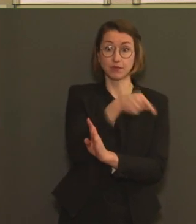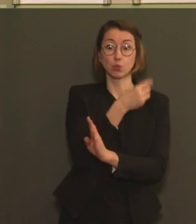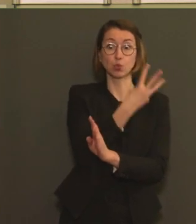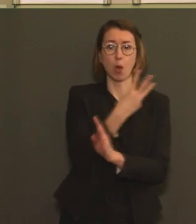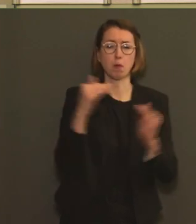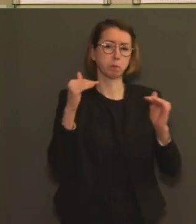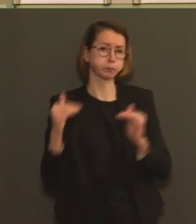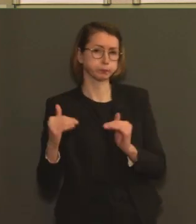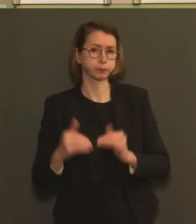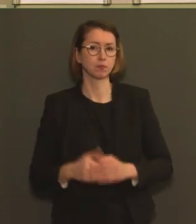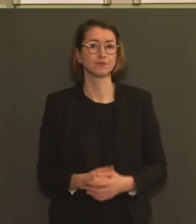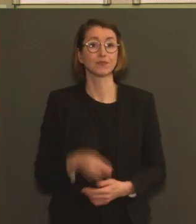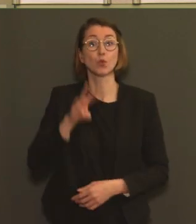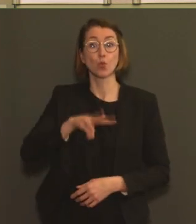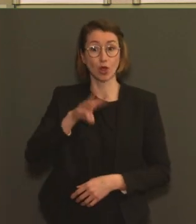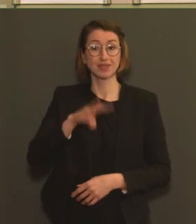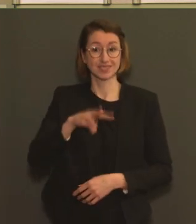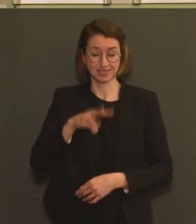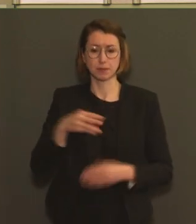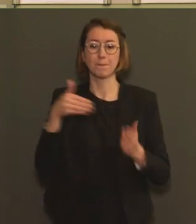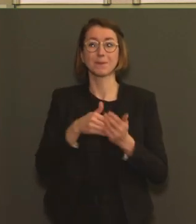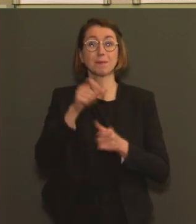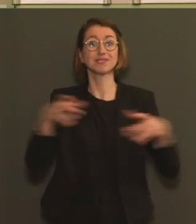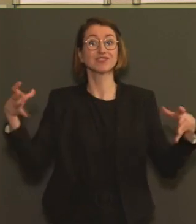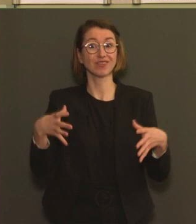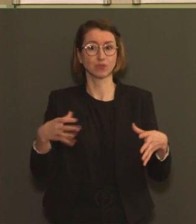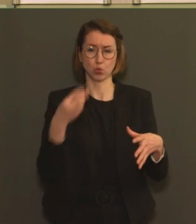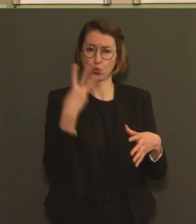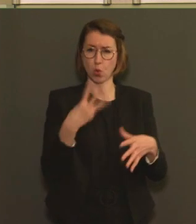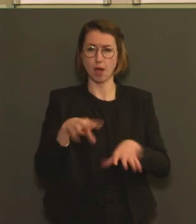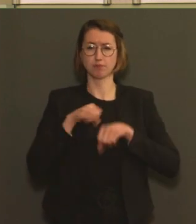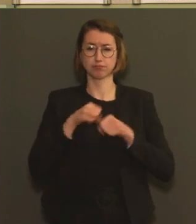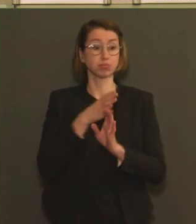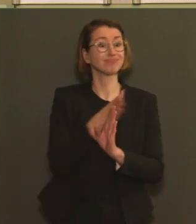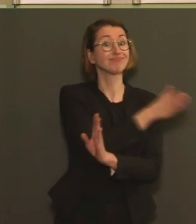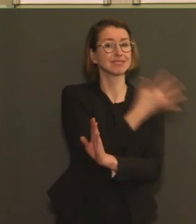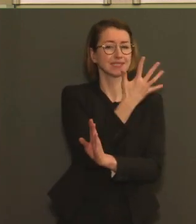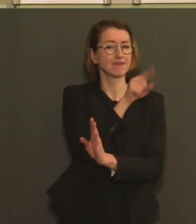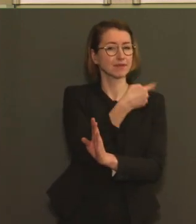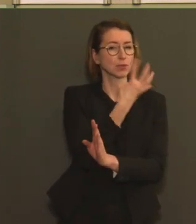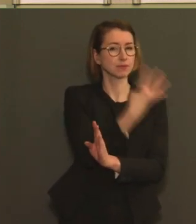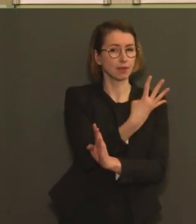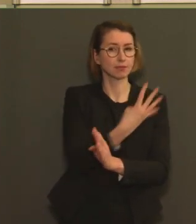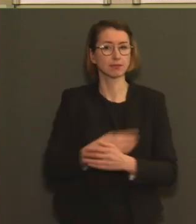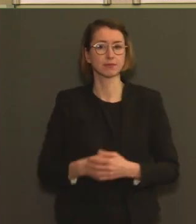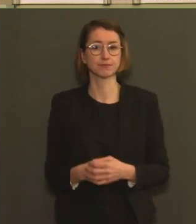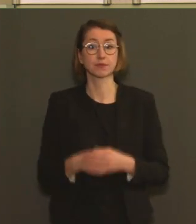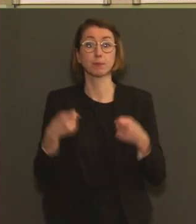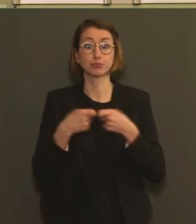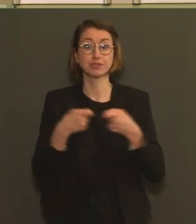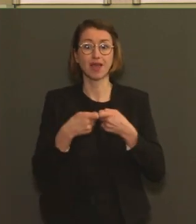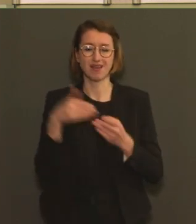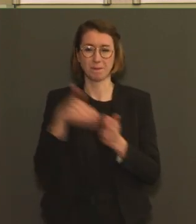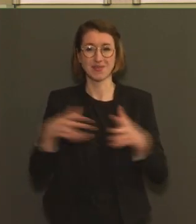de 1 pour Bruxelles. Si on s'intéresse cette fois-ci aux maisons de repos dans lesquelles il y a eu au moins un